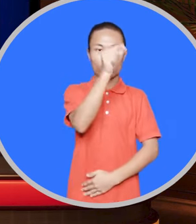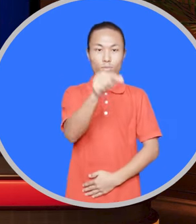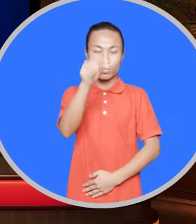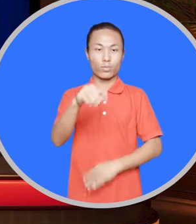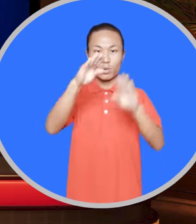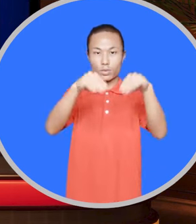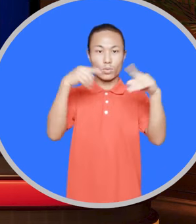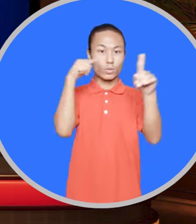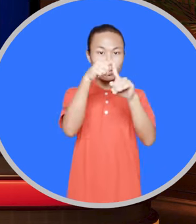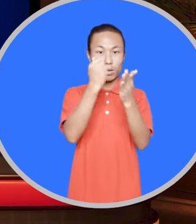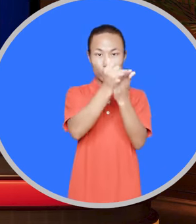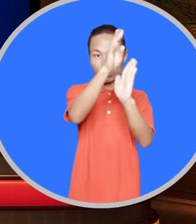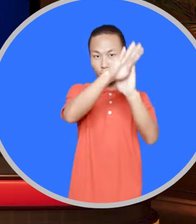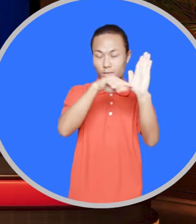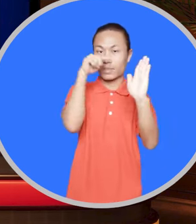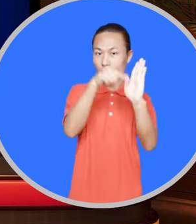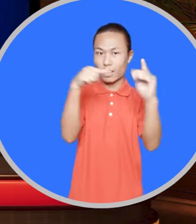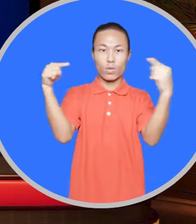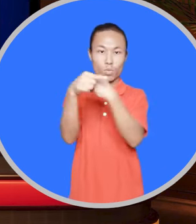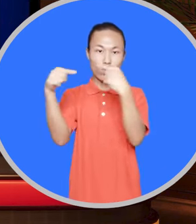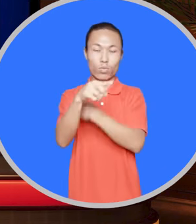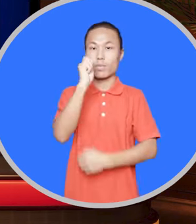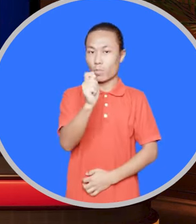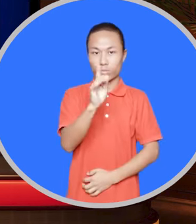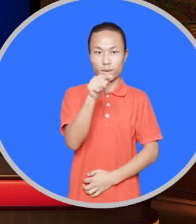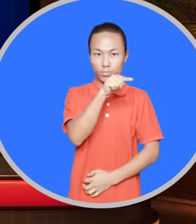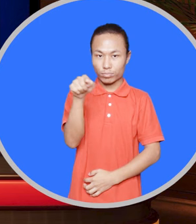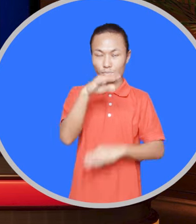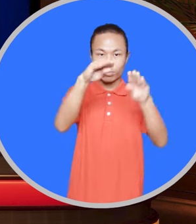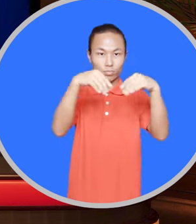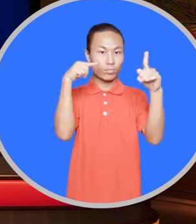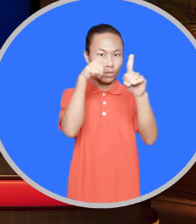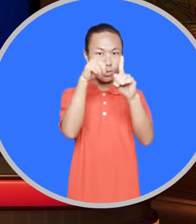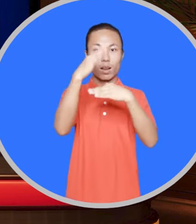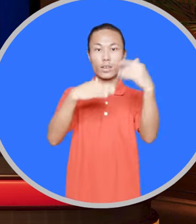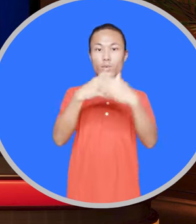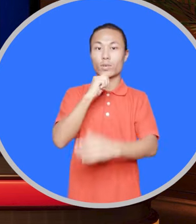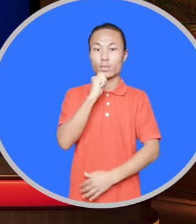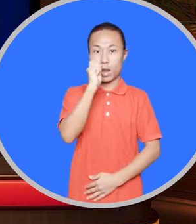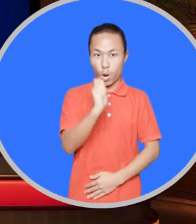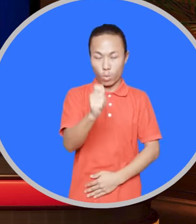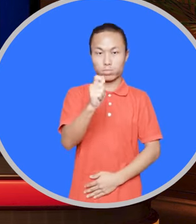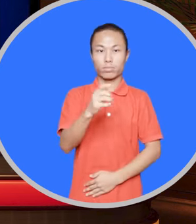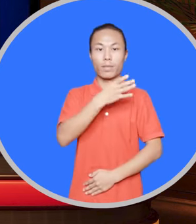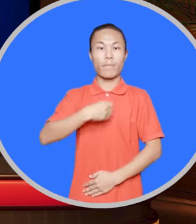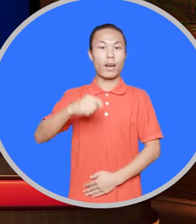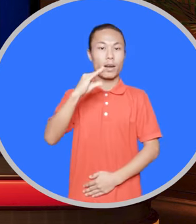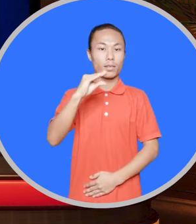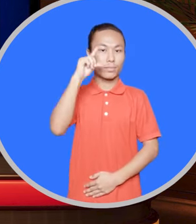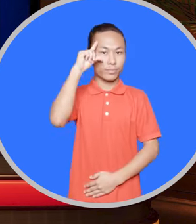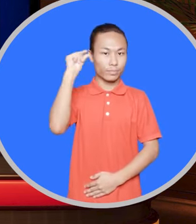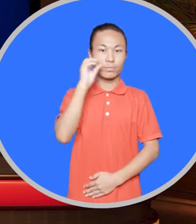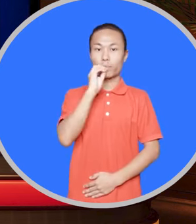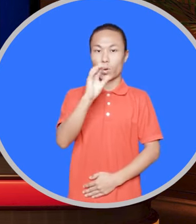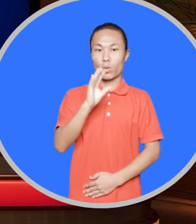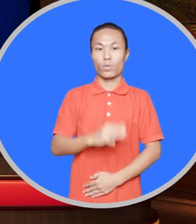တလွဲဆိုတဲ့စကားရှိပါတယ်။ပြည်သူရဲ့ဘေးဒုက္ခတွေကိုဖြေရှင်းဆောင်ရွက်ရမှာမယောင်ရစီလို့နေလို့မရပါဘူး။ထိထိရောက်ရောက်ဖြစ်ရမ